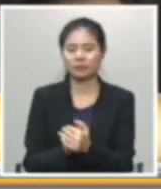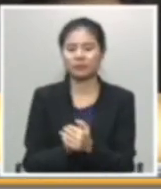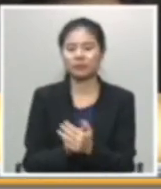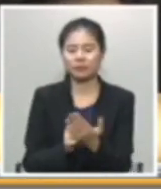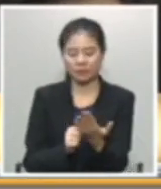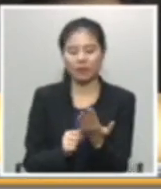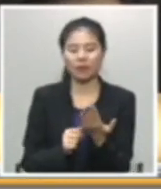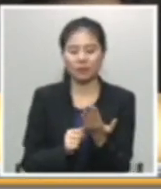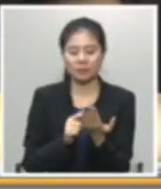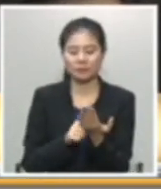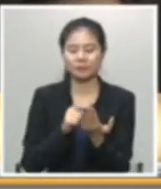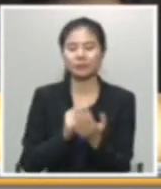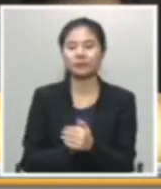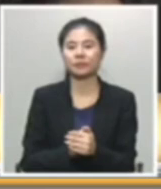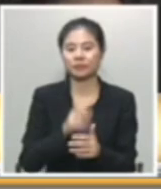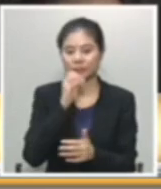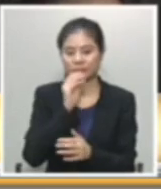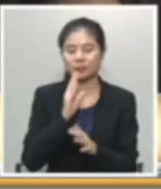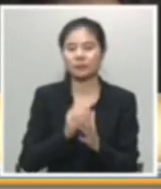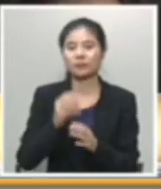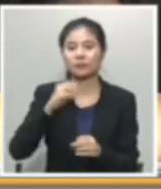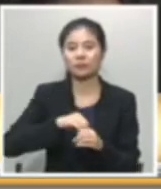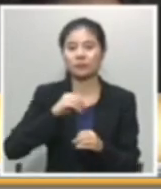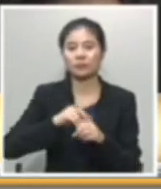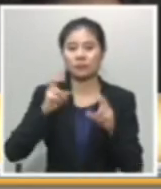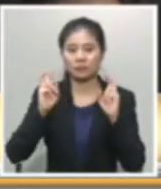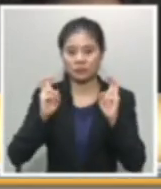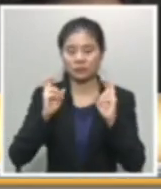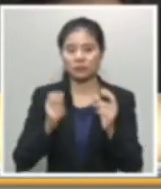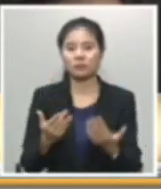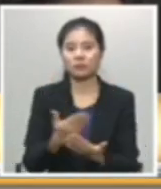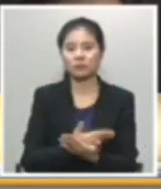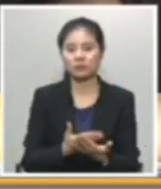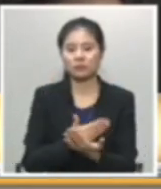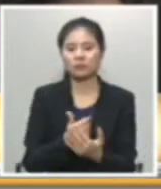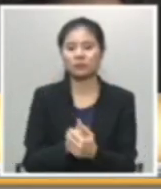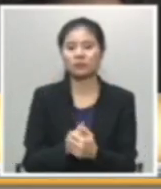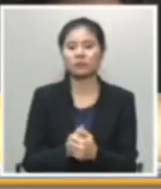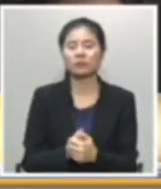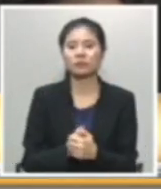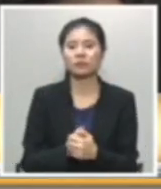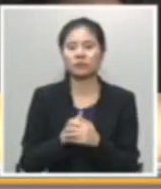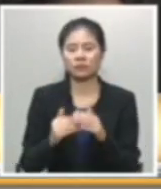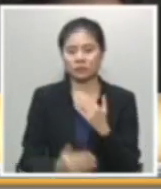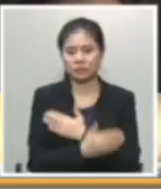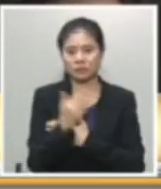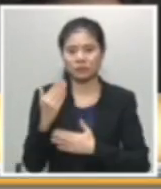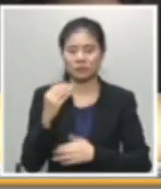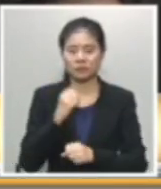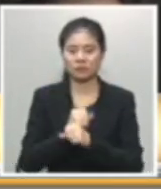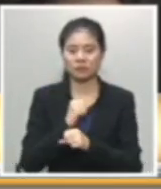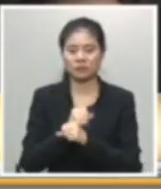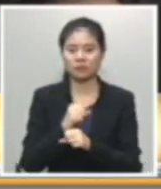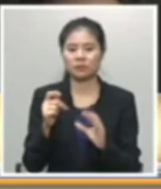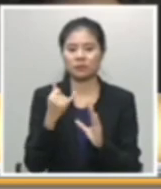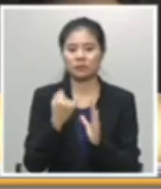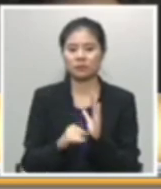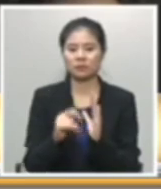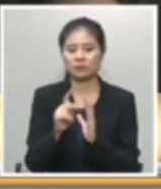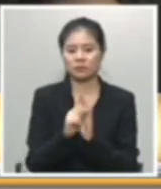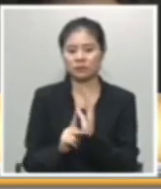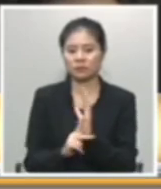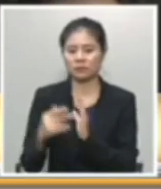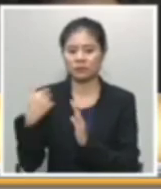ราพิจารณาก็เท่ากับไปยอมรับความเสี่ยงที่กระทำผิดกฎหมายนะไปกับรัฐบาลด้วยนะ